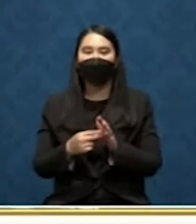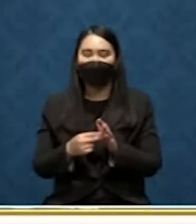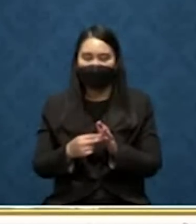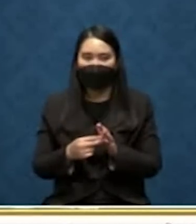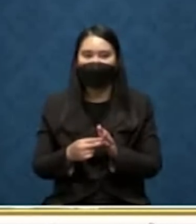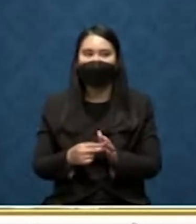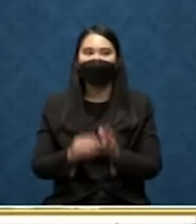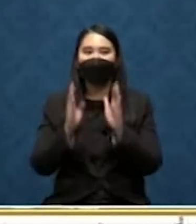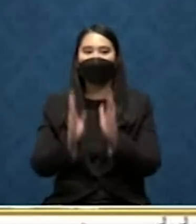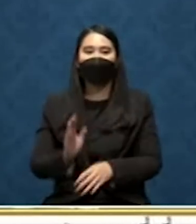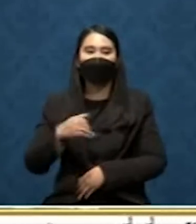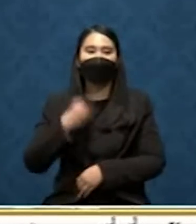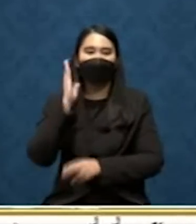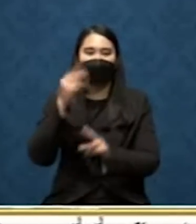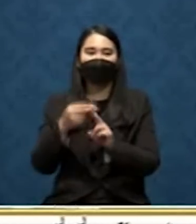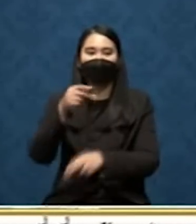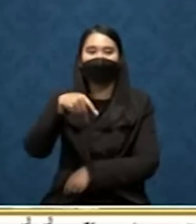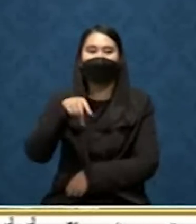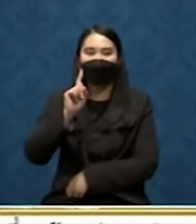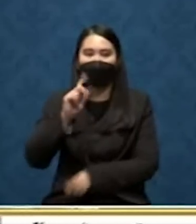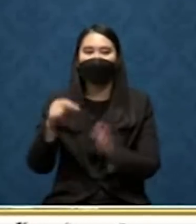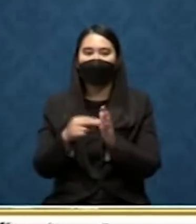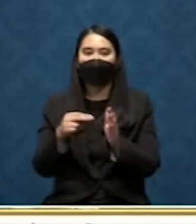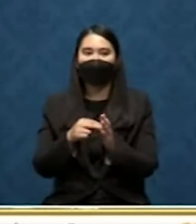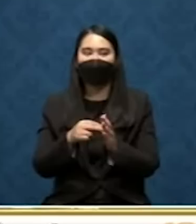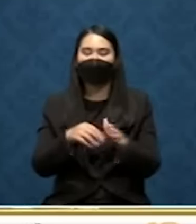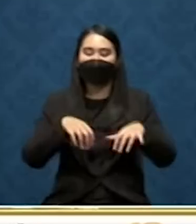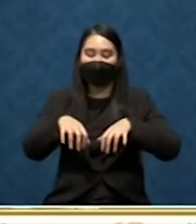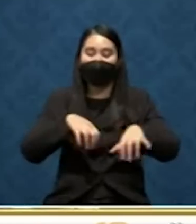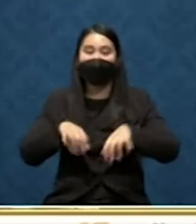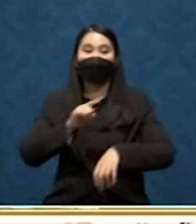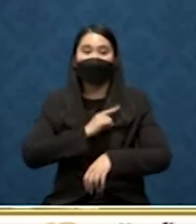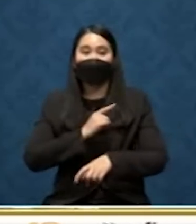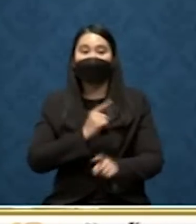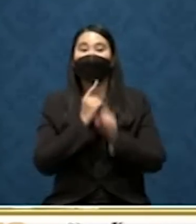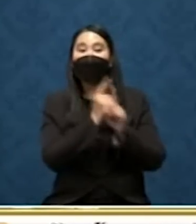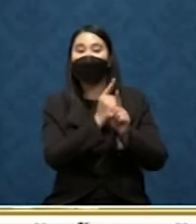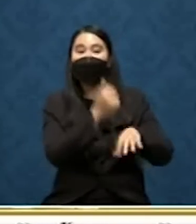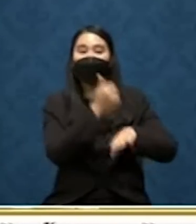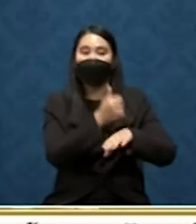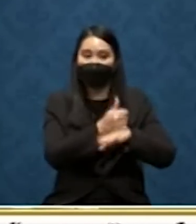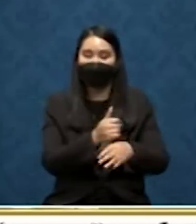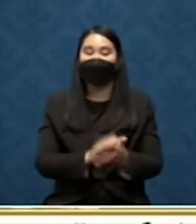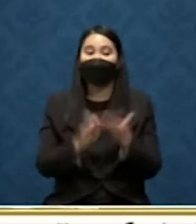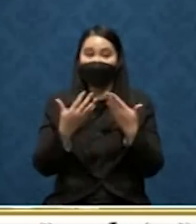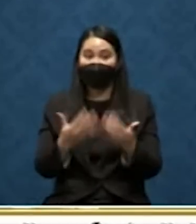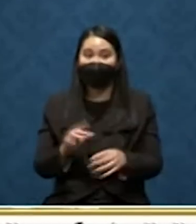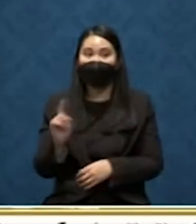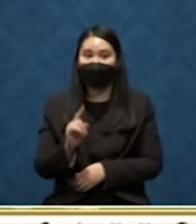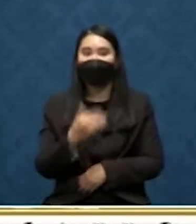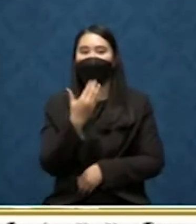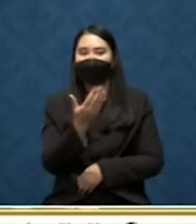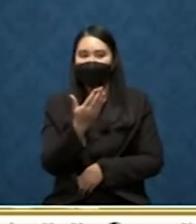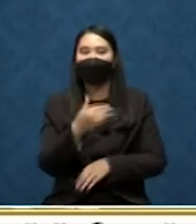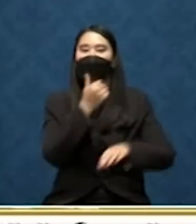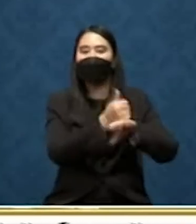เช่นคนอย่างป่อปราที่คอยรีพอรตคอยจดการต่ๆขำสั่งที่หมอบให้ ในขณะที่เป็คนอย